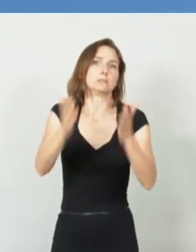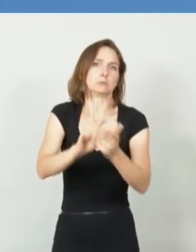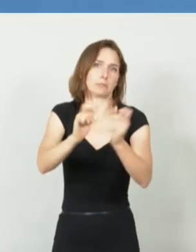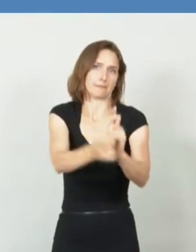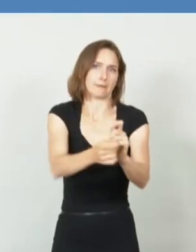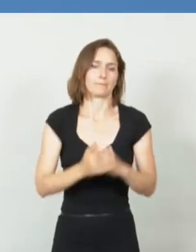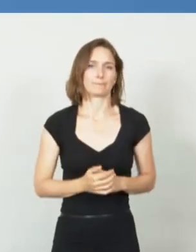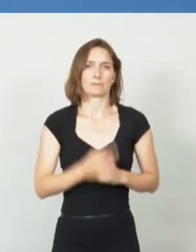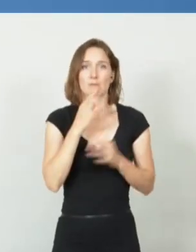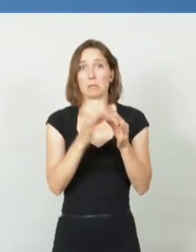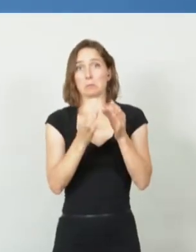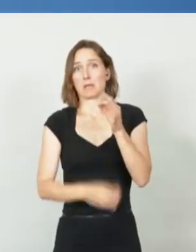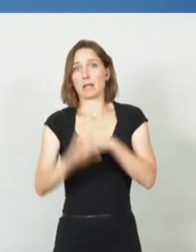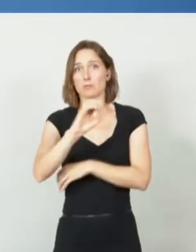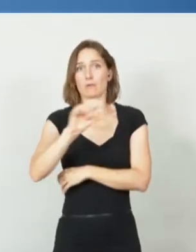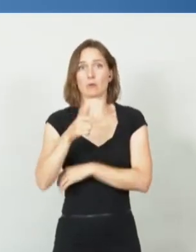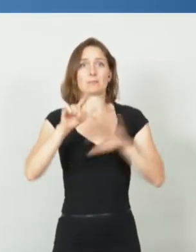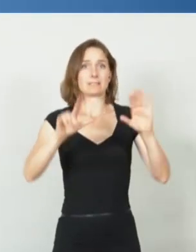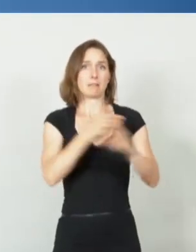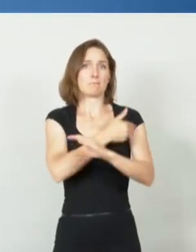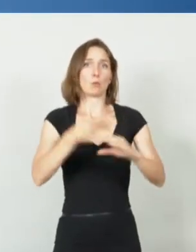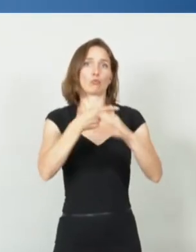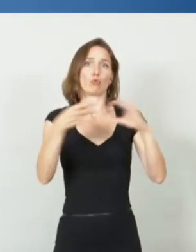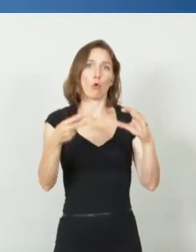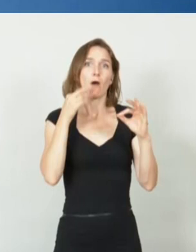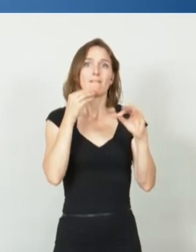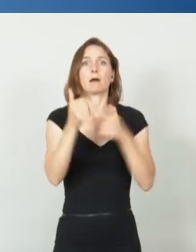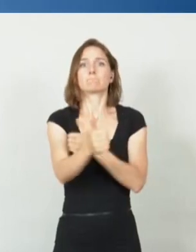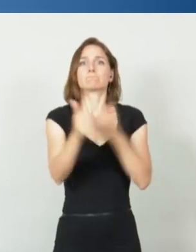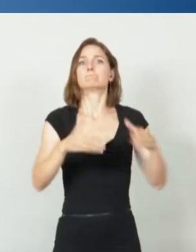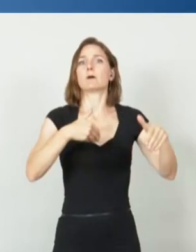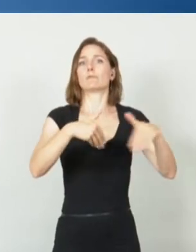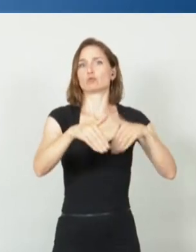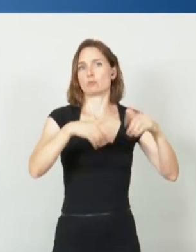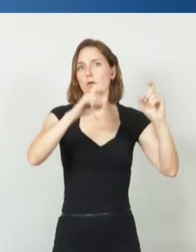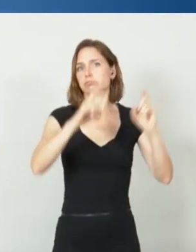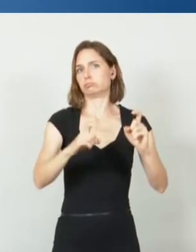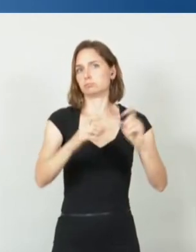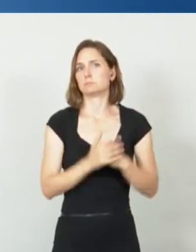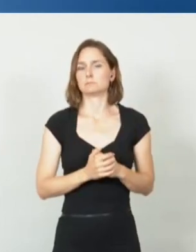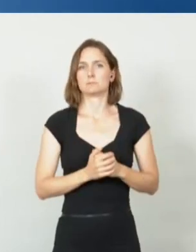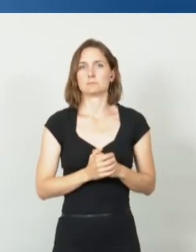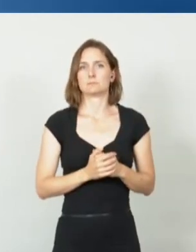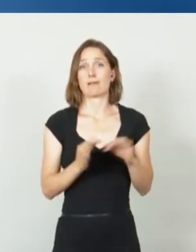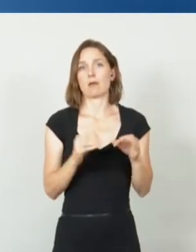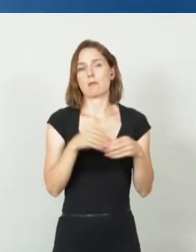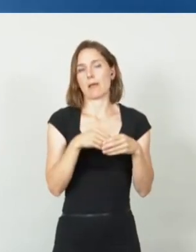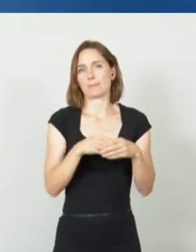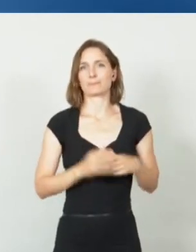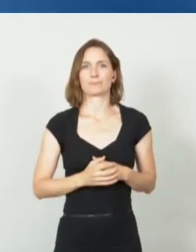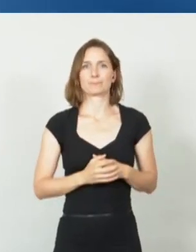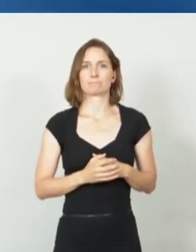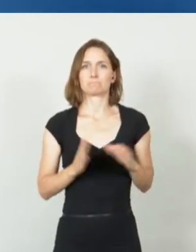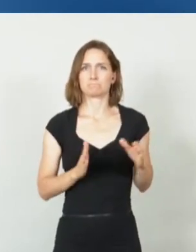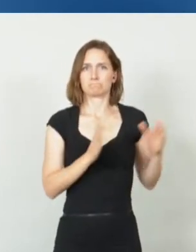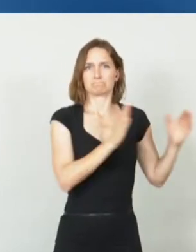un impact de 0,7 millions d'euros sur la section de fonctionnement et donc pour ce qui concerne l'épargne maintenant je